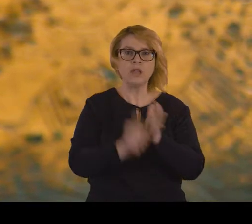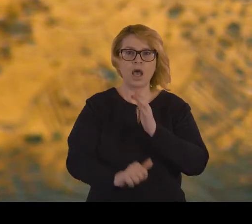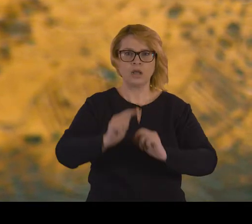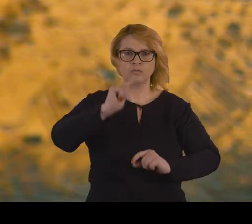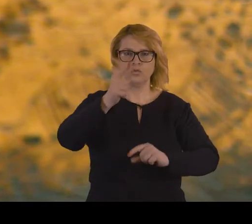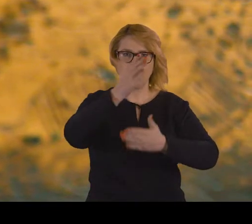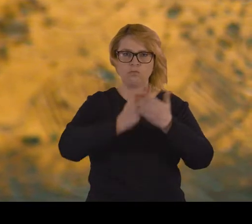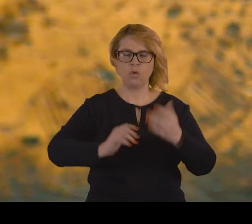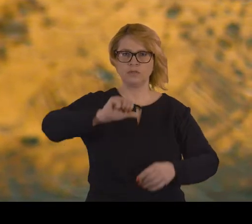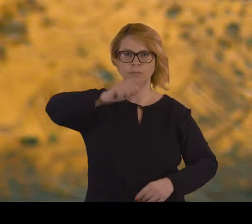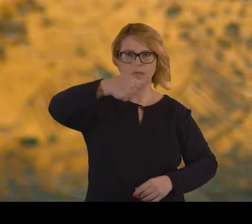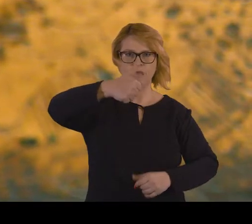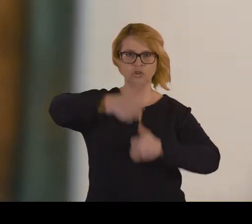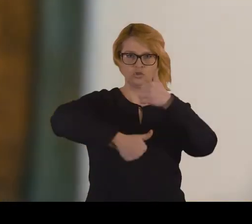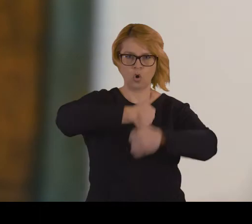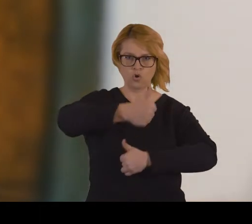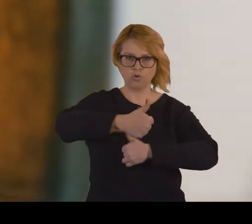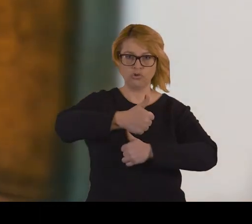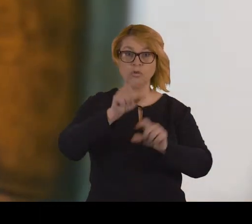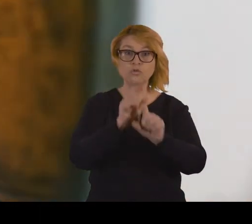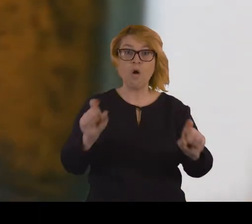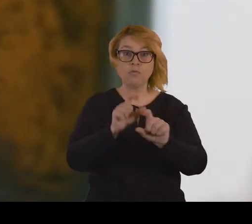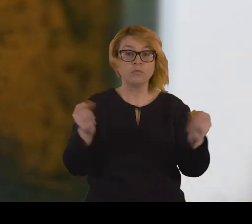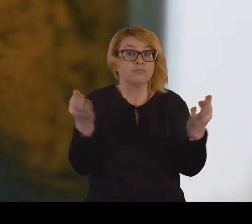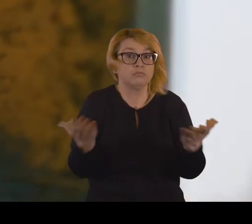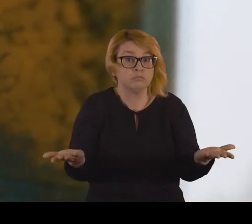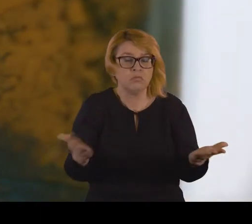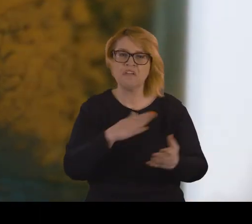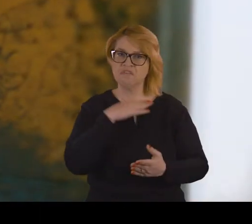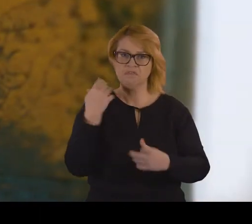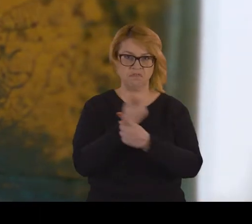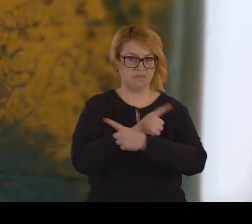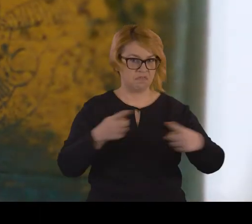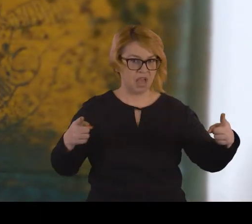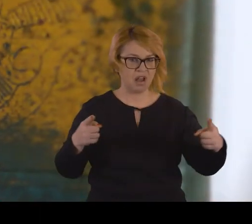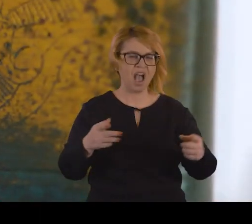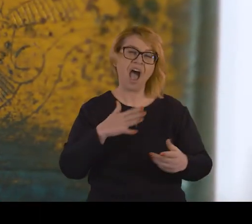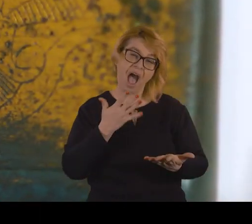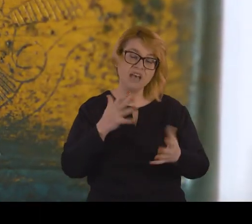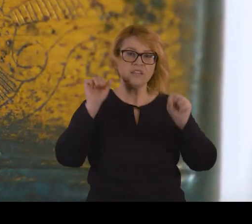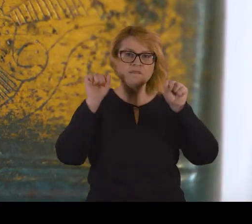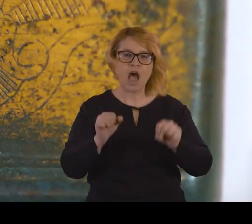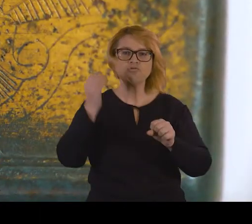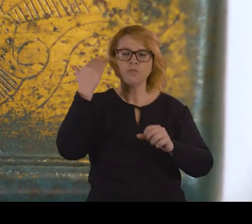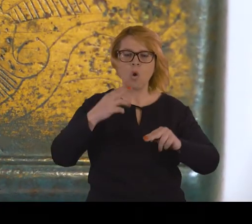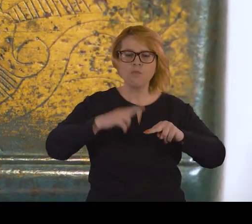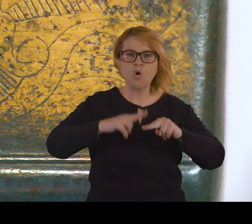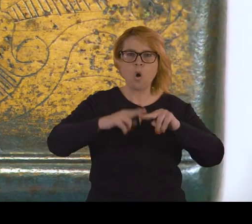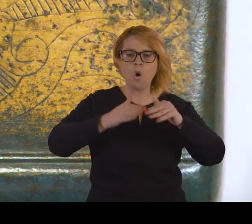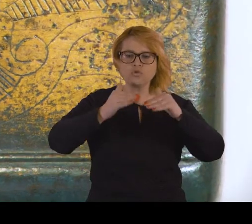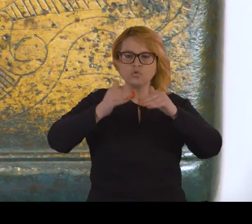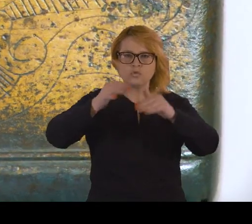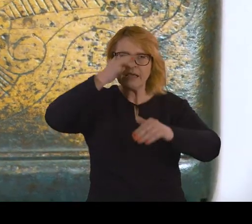druhej polovice 1. storočia. Príčin bolo viacero, ale zdá sa, že tou najvážnejšou bol postupný